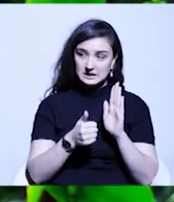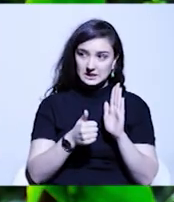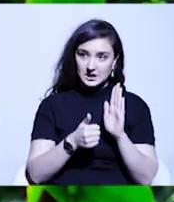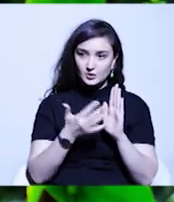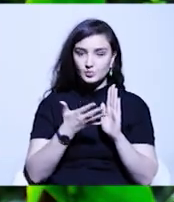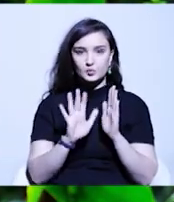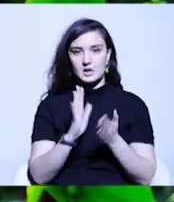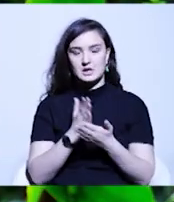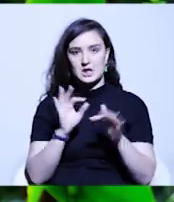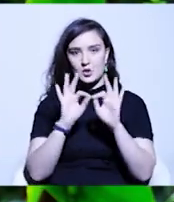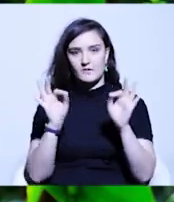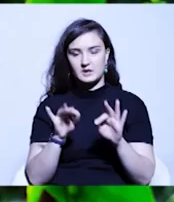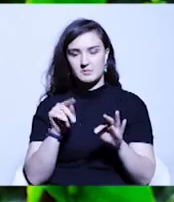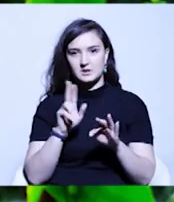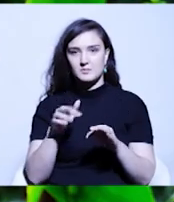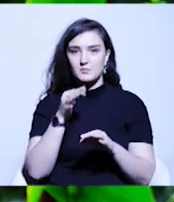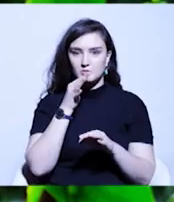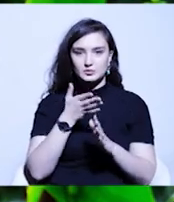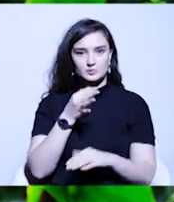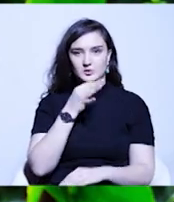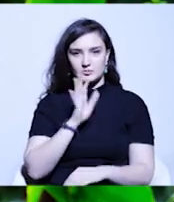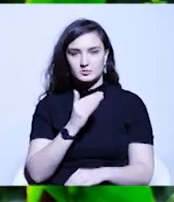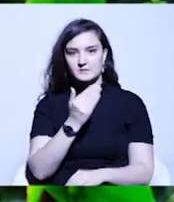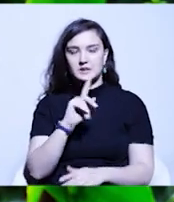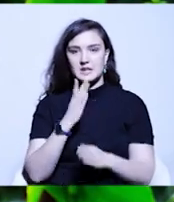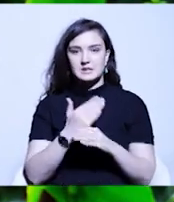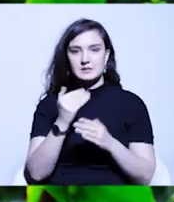თუ არა ეს ხელოვნების ნიმუში და მოგწონთ თუ არა თქვენ და რა